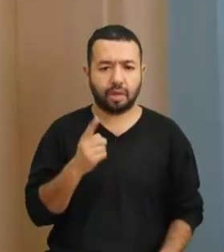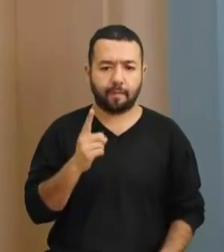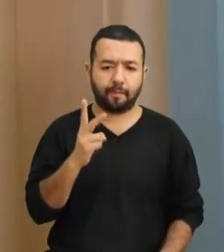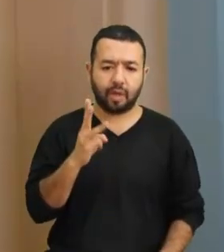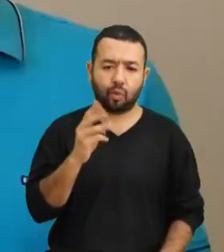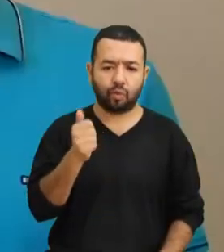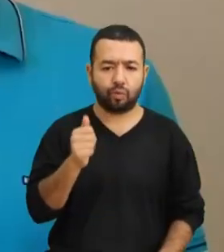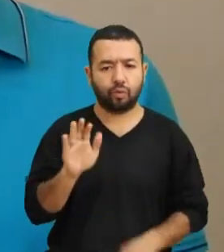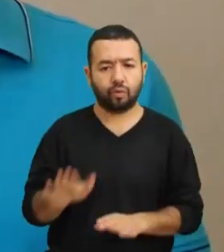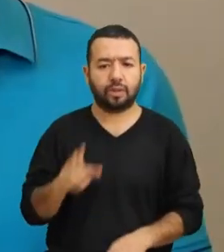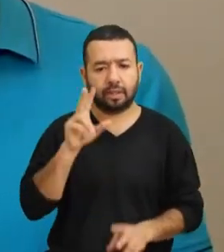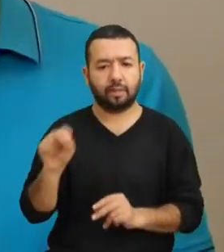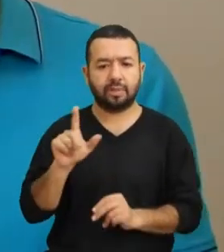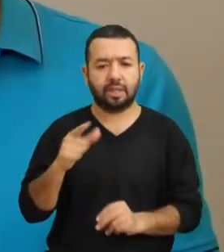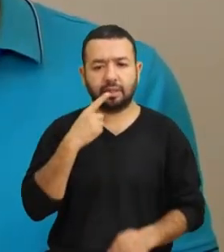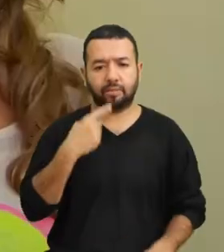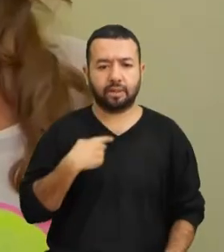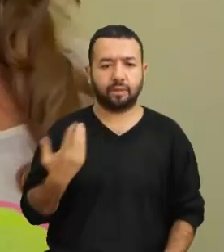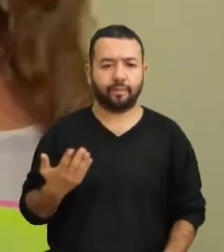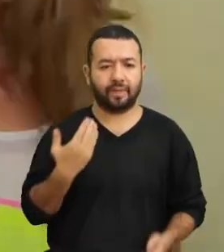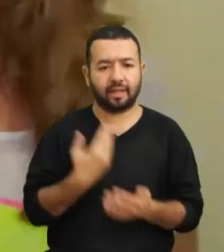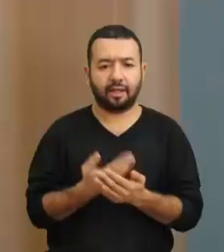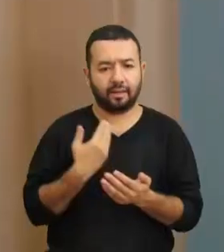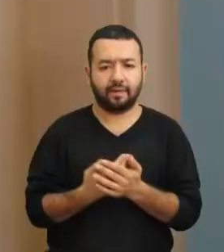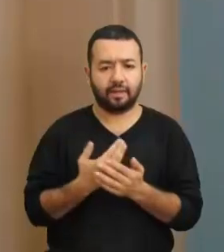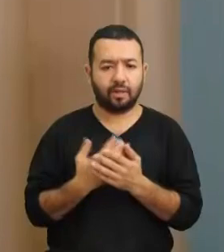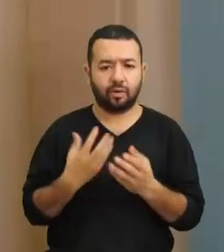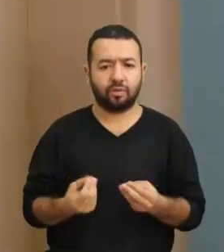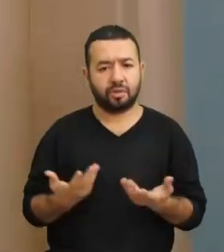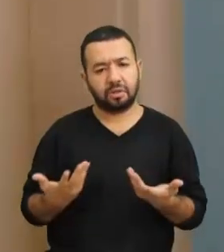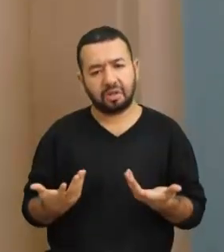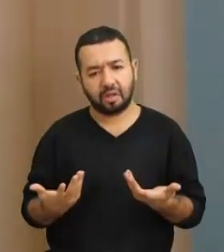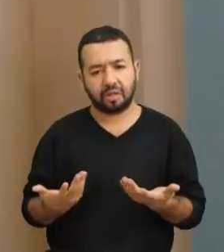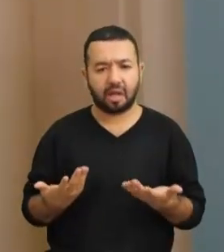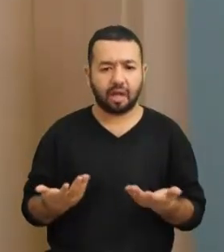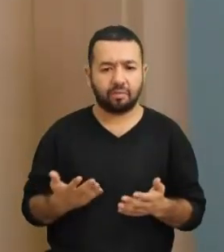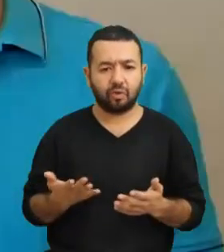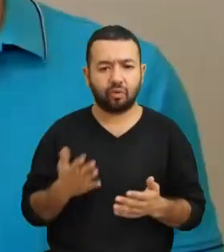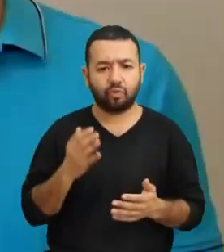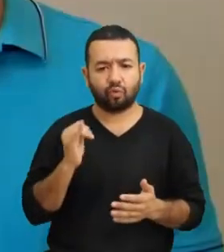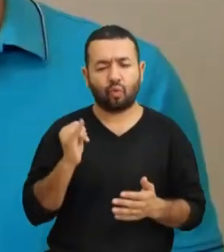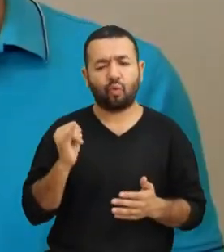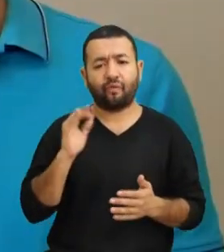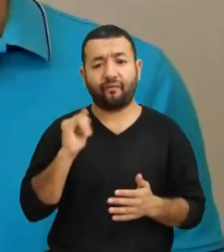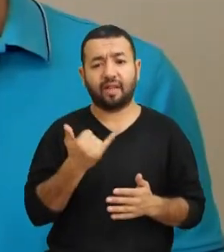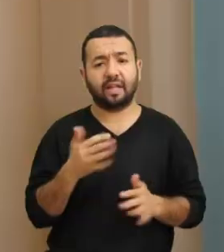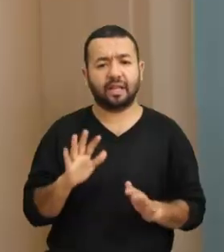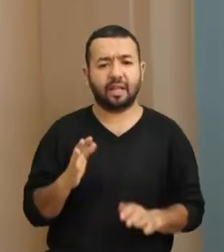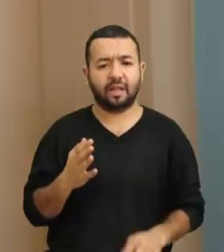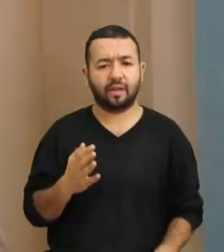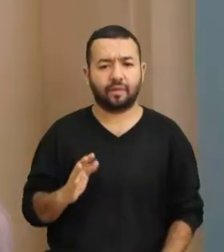birkaç gün daha böyle yatması lazımmış ya. Eyvahlar olsun. Yani ama o kadar da kötü değil canım.